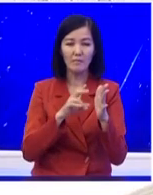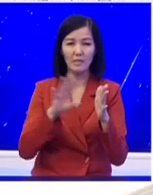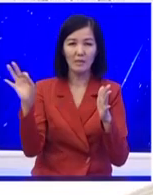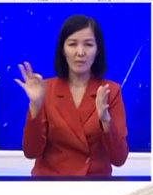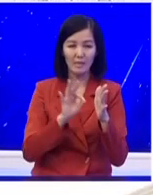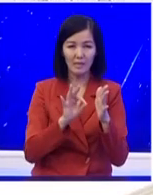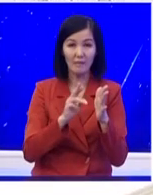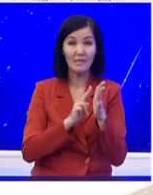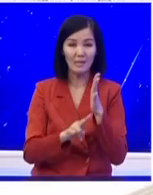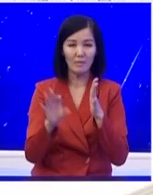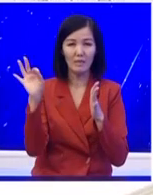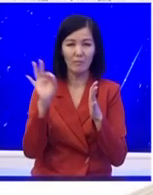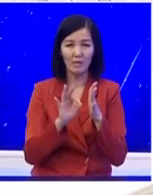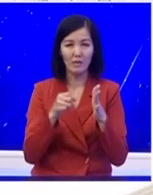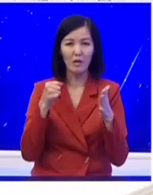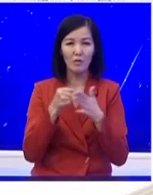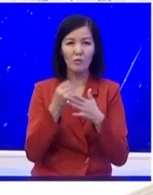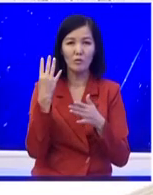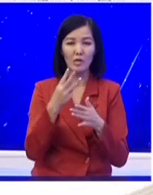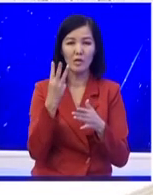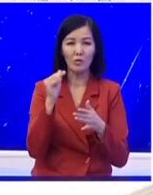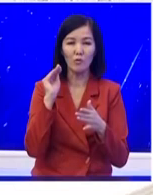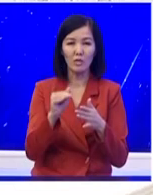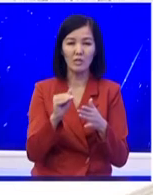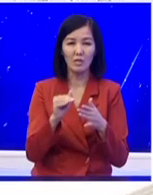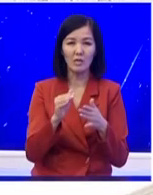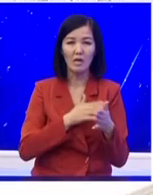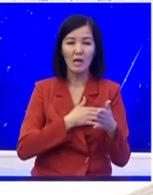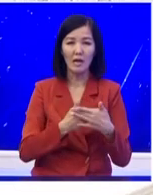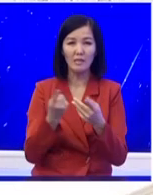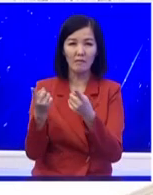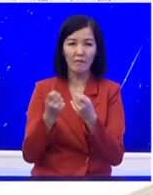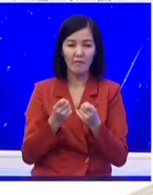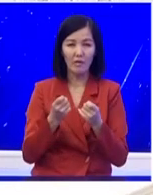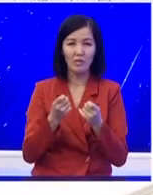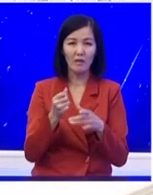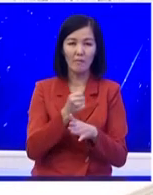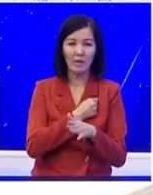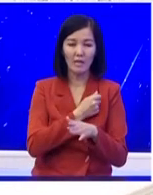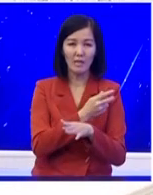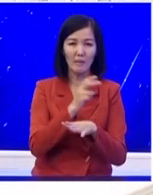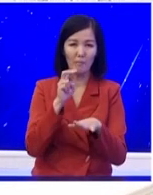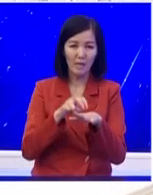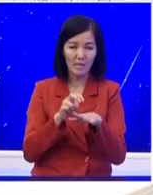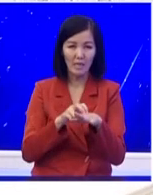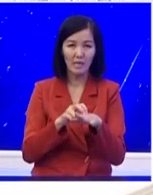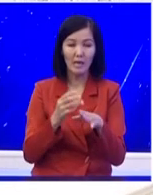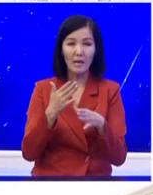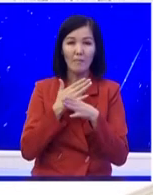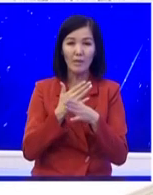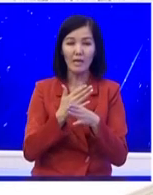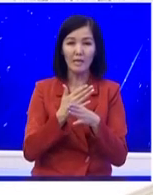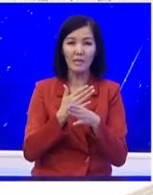70% и доведено до 43 тысяч. Активно вовлечены в эту работу и военные медики. Благодаря